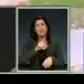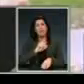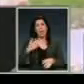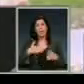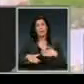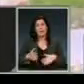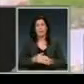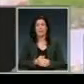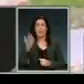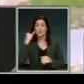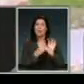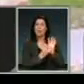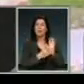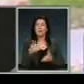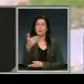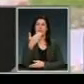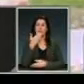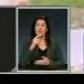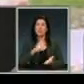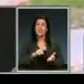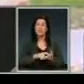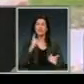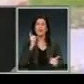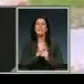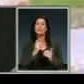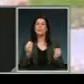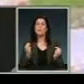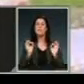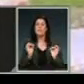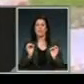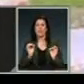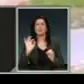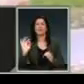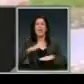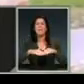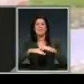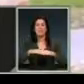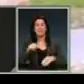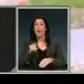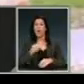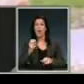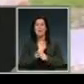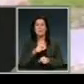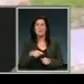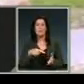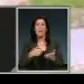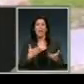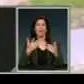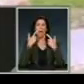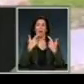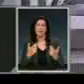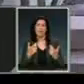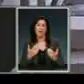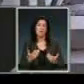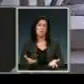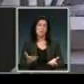חוקים במדינת ישראל שדרשו נגישות מסוימת של מבנים. הם לא קוימו בין השאר בגלל היעדר אכיפה. המפקחים שלנו